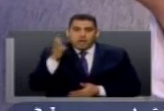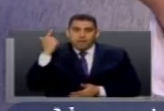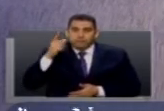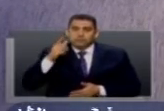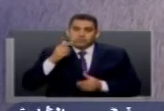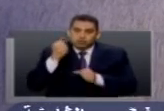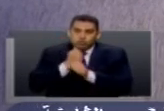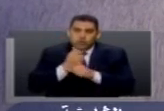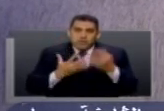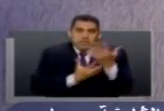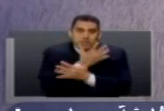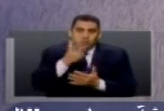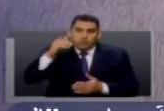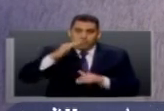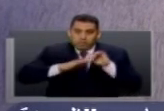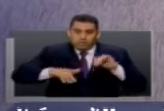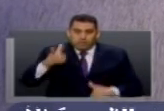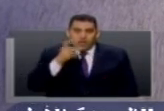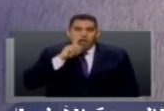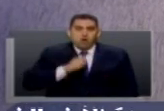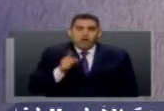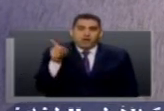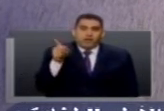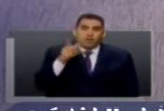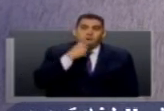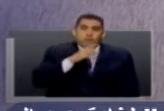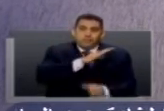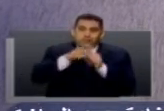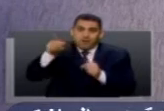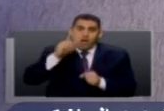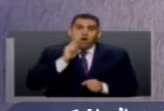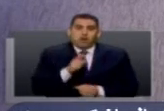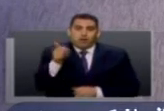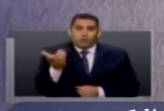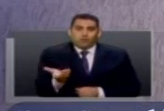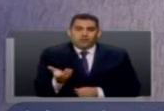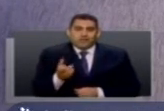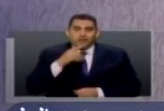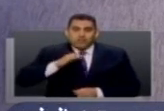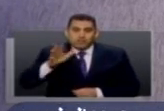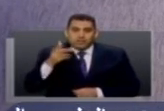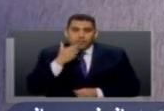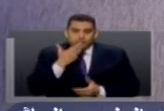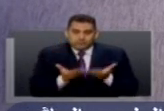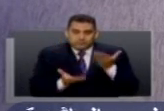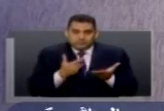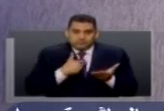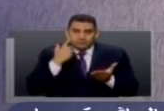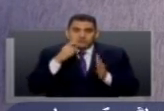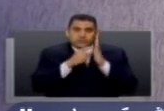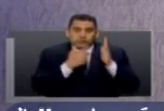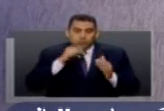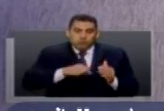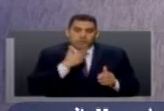مصطلح ذلك العصر ليس بطفل رجل رجل فعندما اتي بمقياس عصري انا الذي يعتبر من كان دون الثام عش